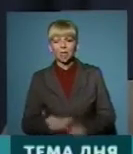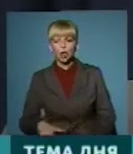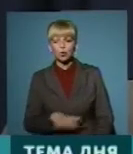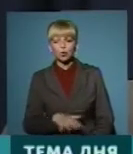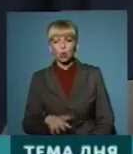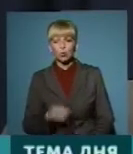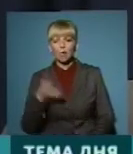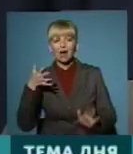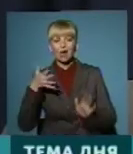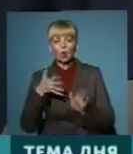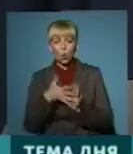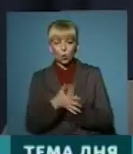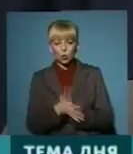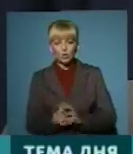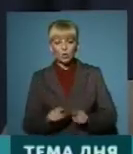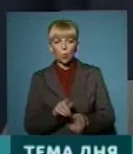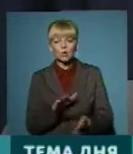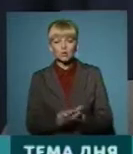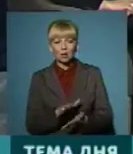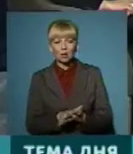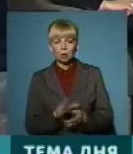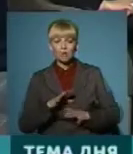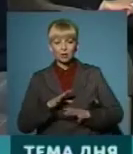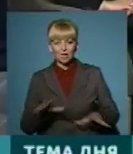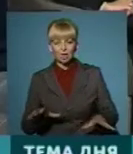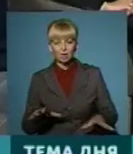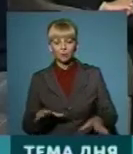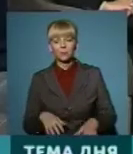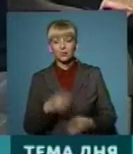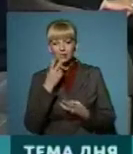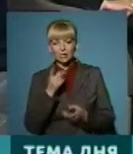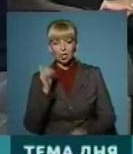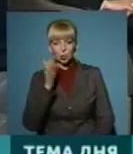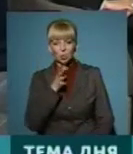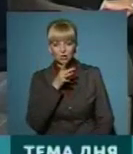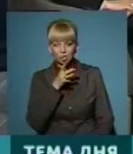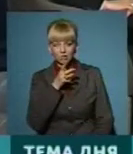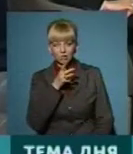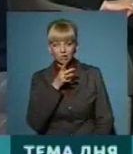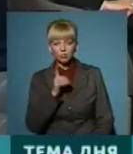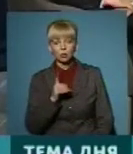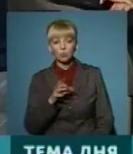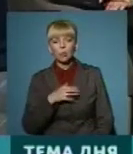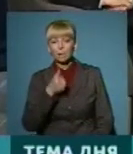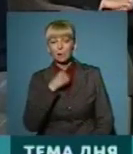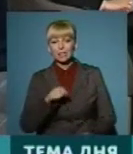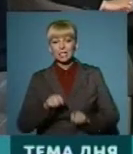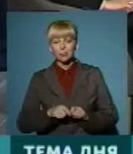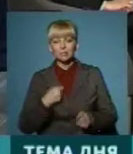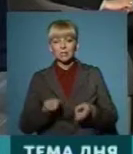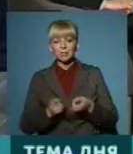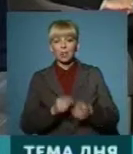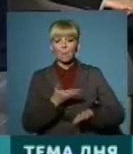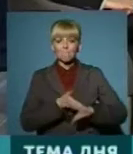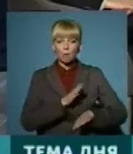зоною радіологічного, скажімо, забруднення, не було. Значит, смотрите, на той час, что мы попытались сделать? Мы связались с Польшей,